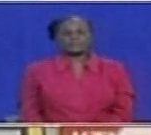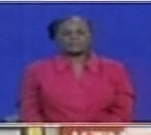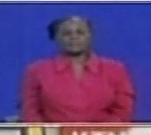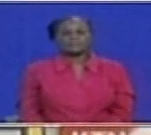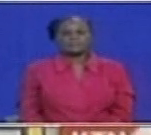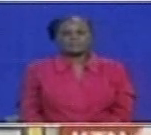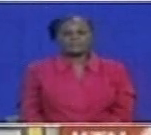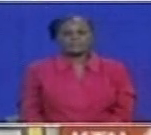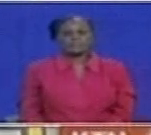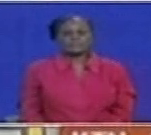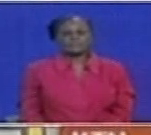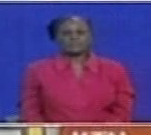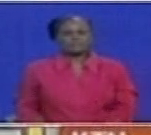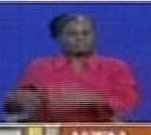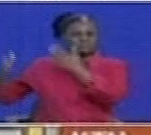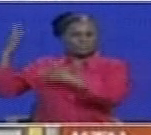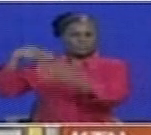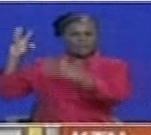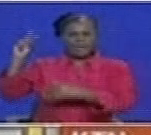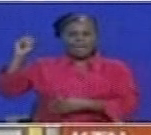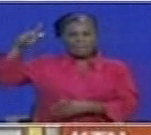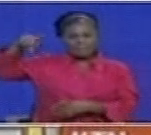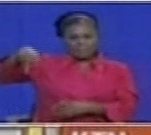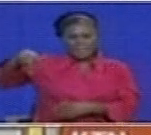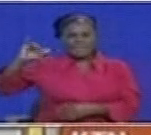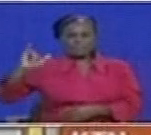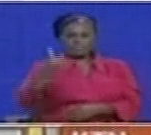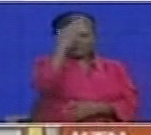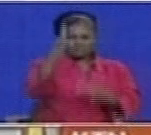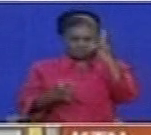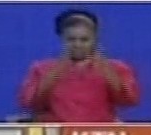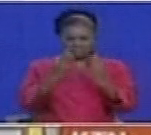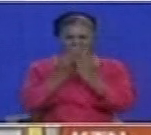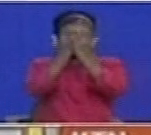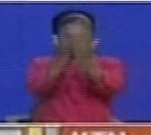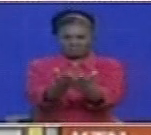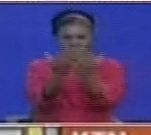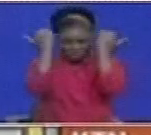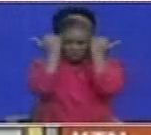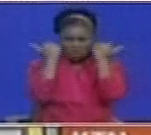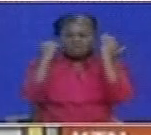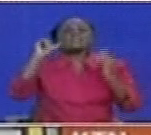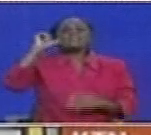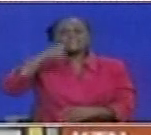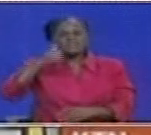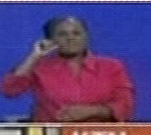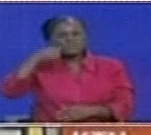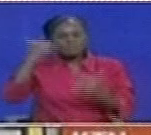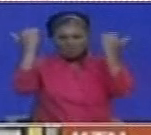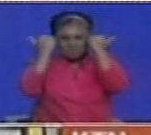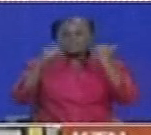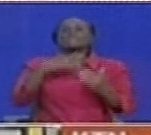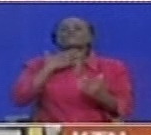magana alu munge wa imb kasi fernand wtu nye alisha kesi up katika mahak ya rufaa